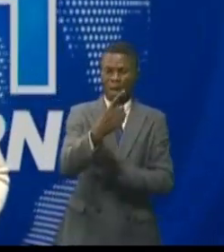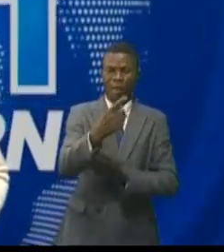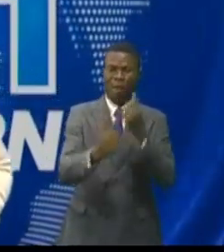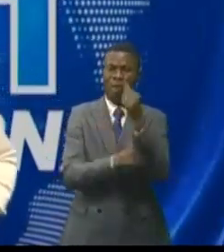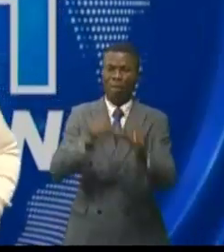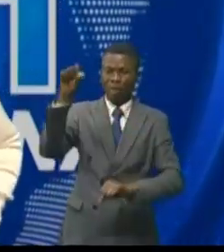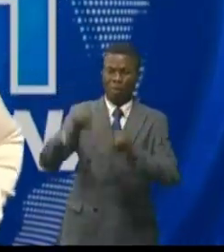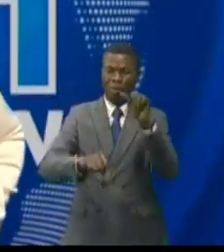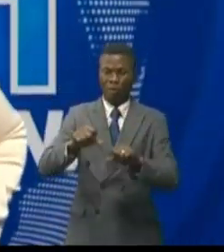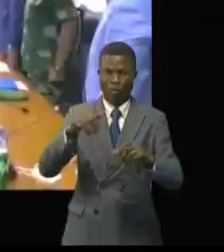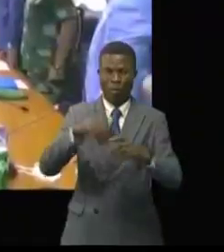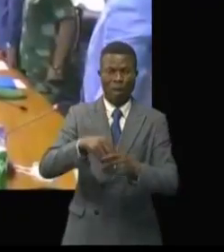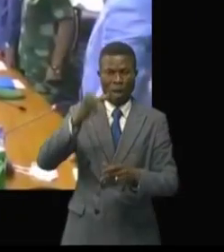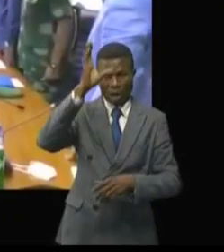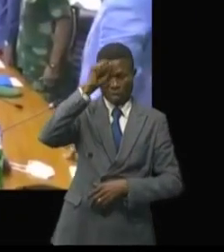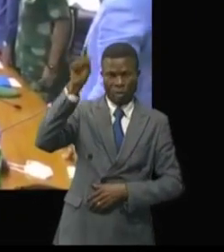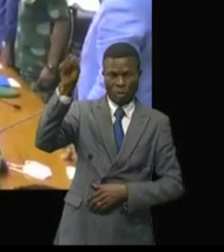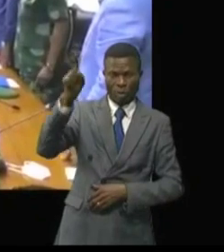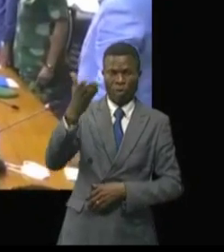dans le Maïndombe.